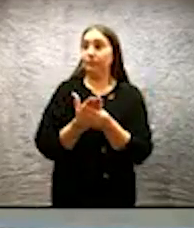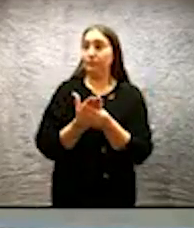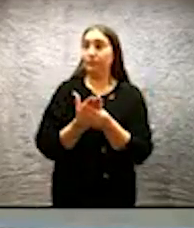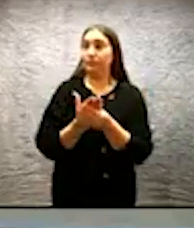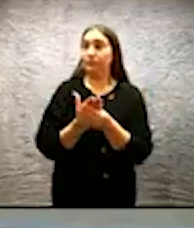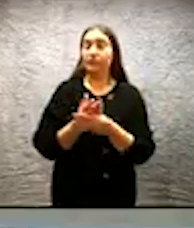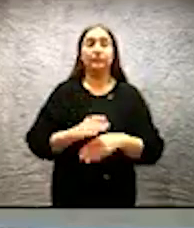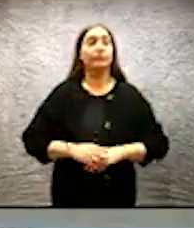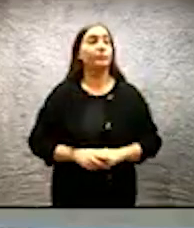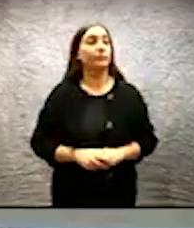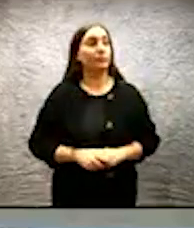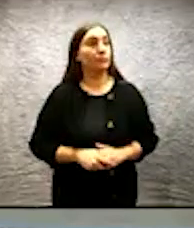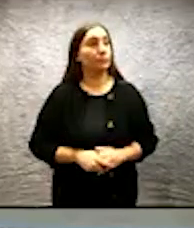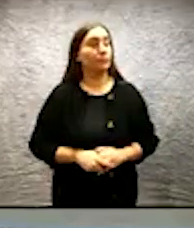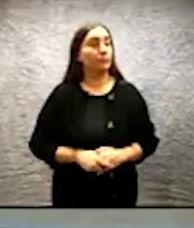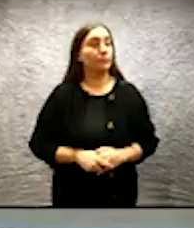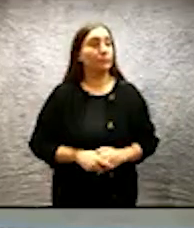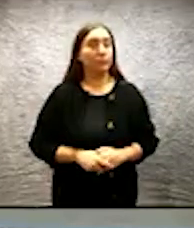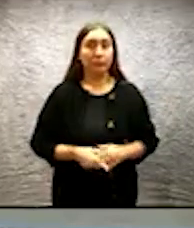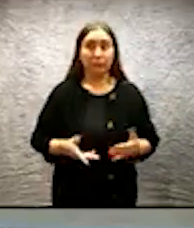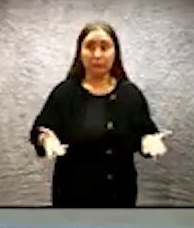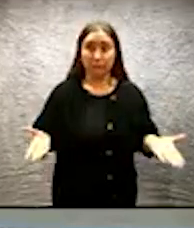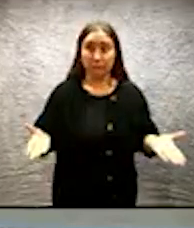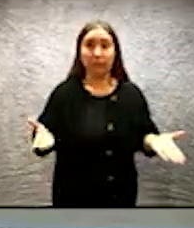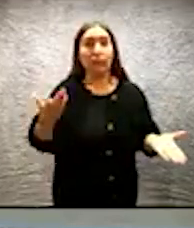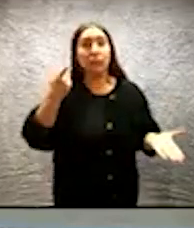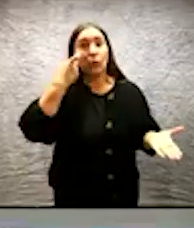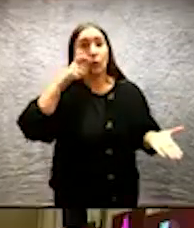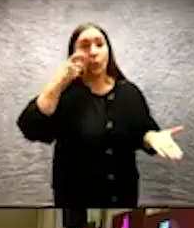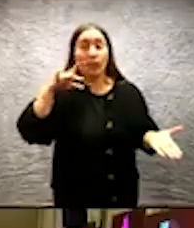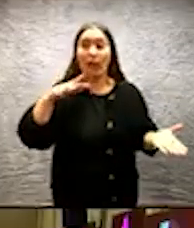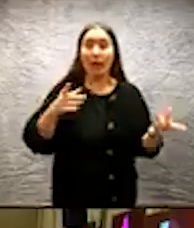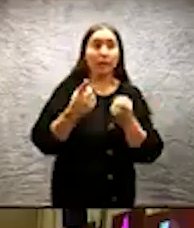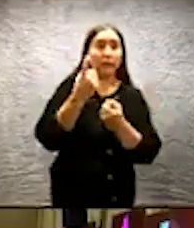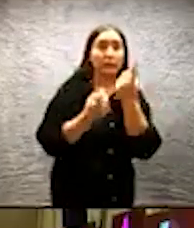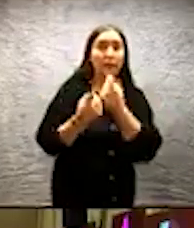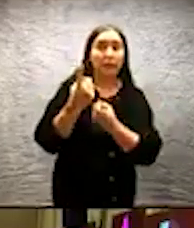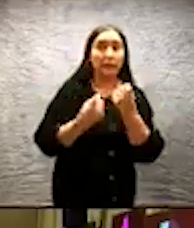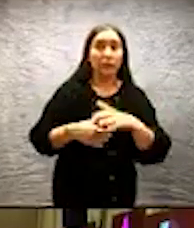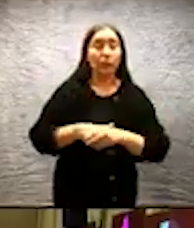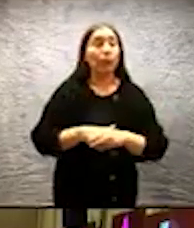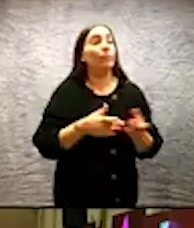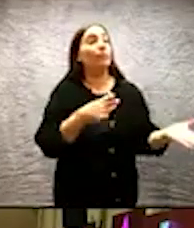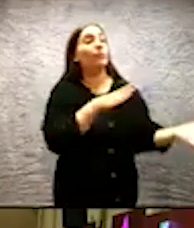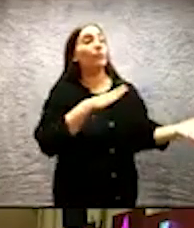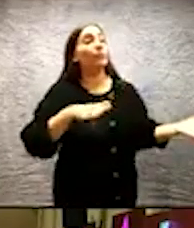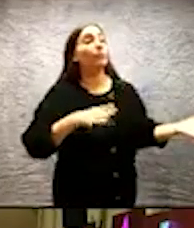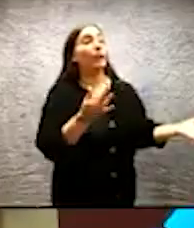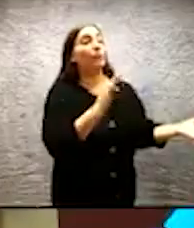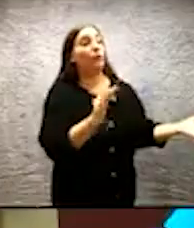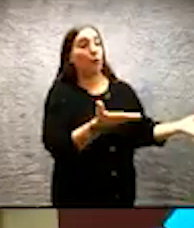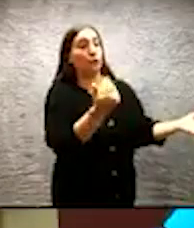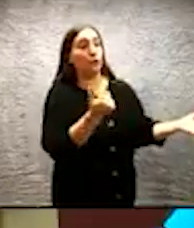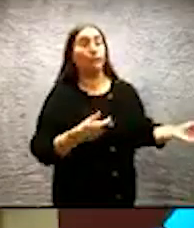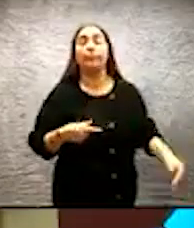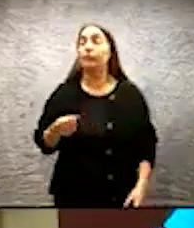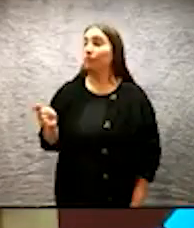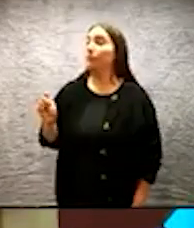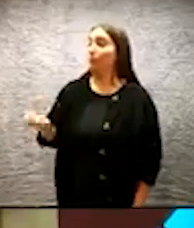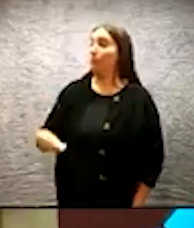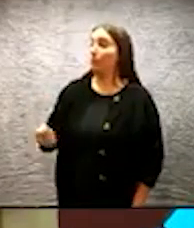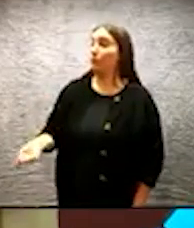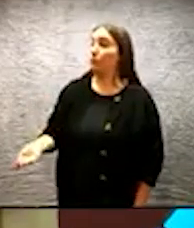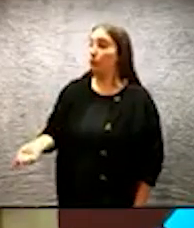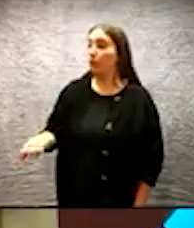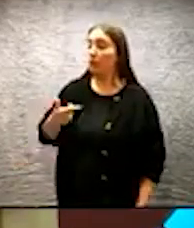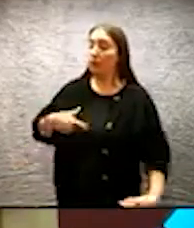consultation publique. Y a-t-il des remarques ou des questions sur Madame de France ? Bien évidemment, nous nous